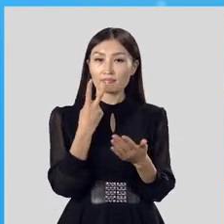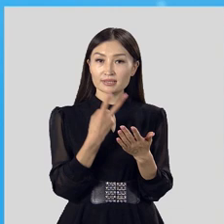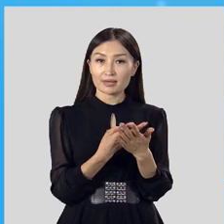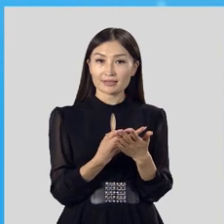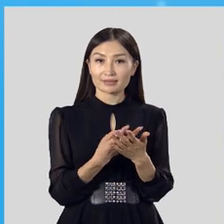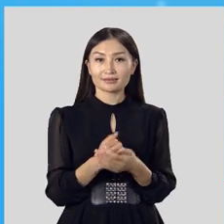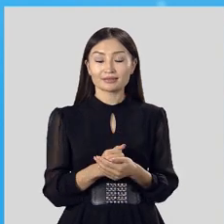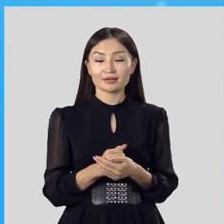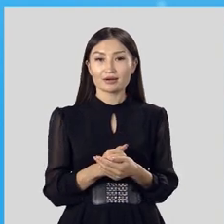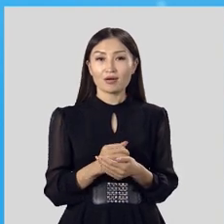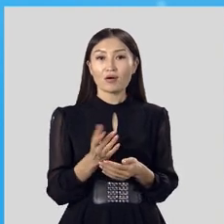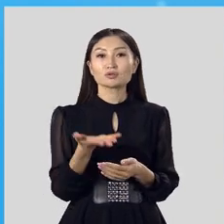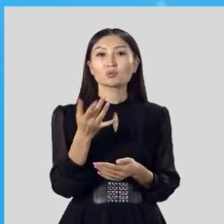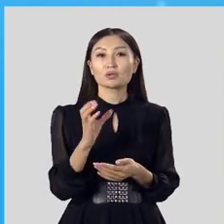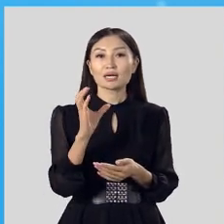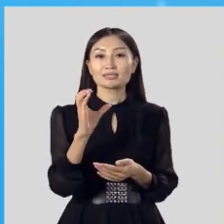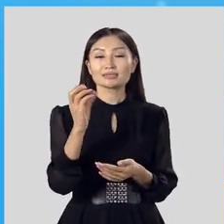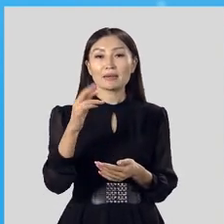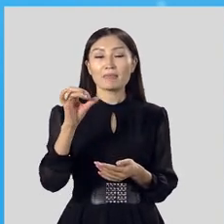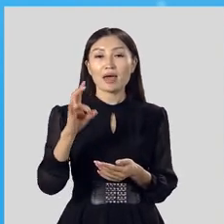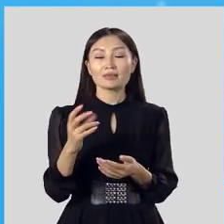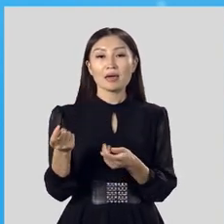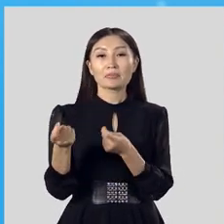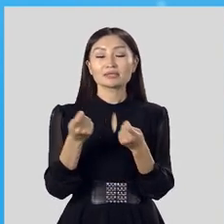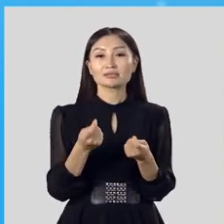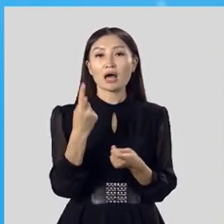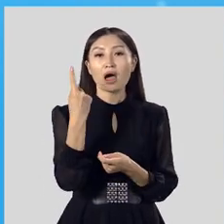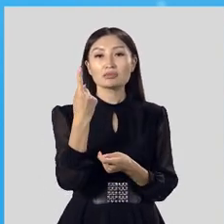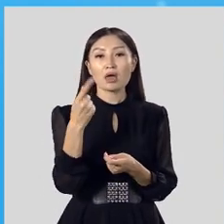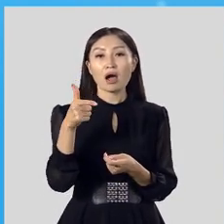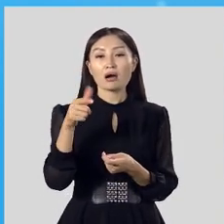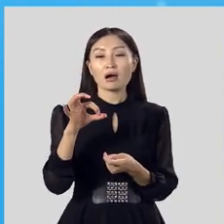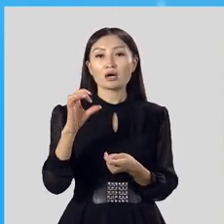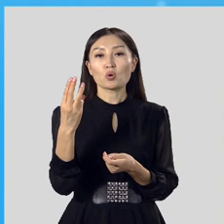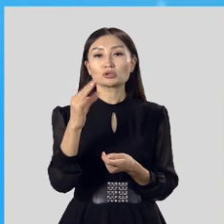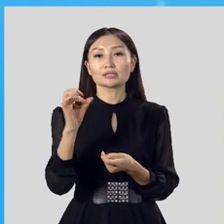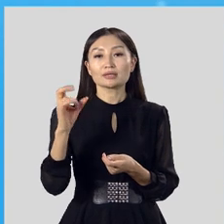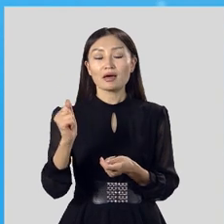Посмотрите, вот сколько семян принесла одна горошина.